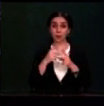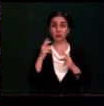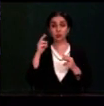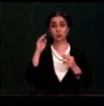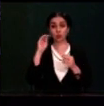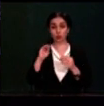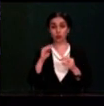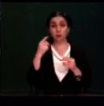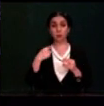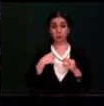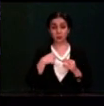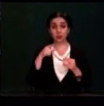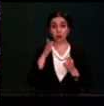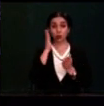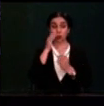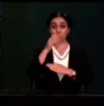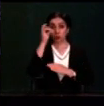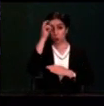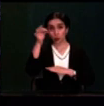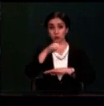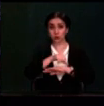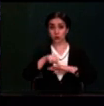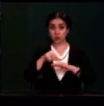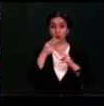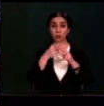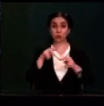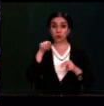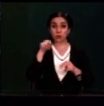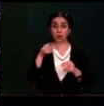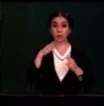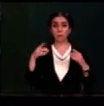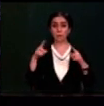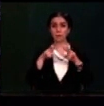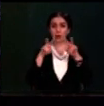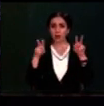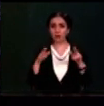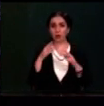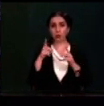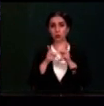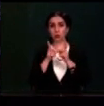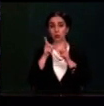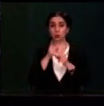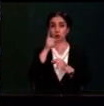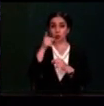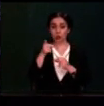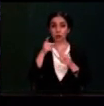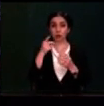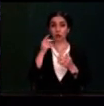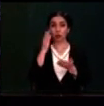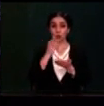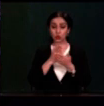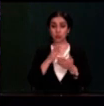tushirilgan. Biz bu to'g'ri chiziqning ixtiyoriy nuqtasi uchburchak tomonlardan baravar uzoqlikda yotishini isbot qilishimiz kerak.